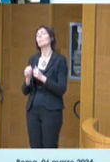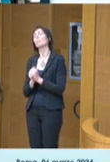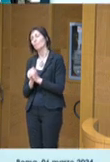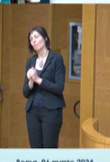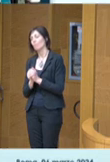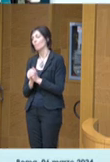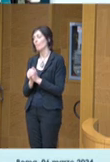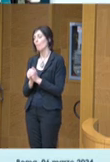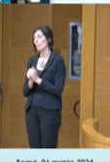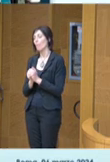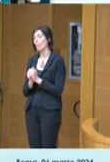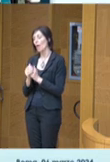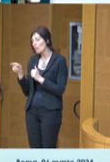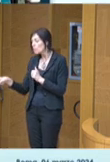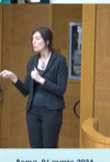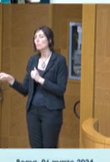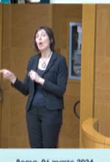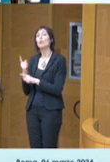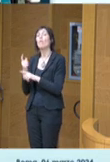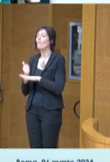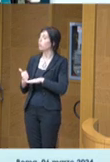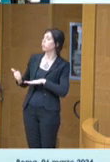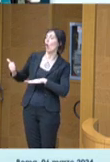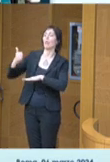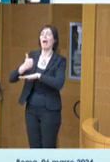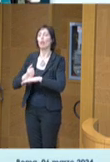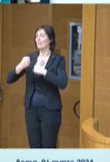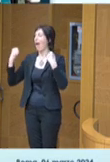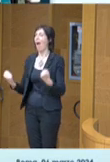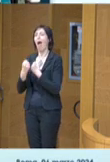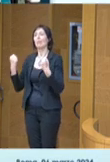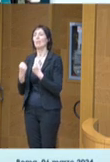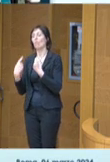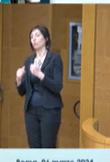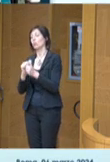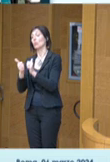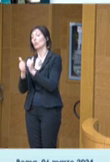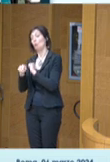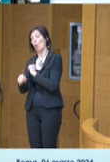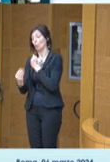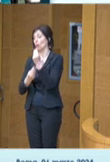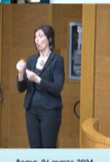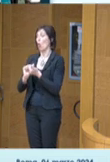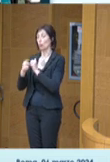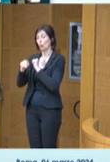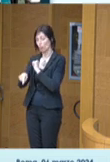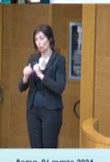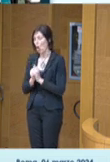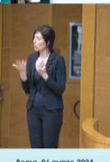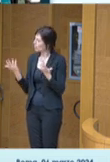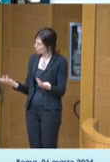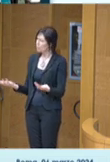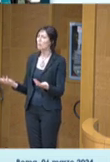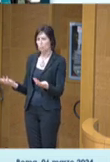gioisse anche per se stesso, che fosse il protagonista attivo di questa azione sportiva, di questo gioco. E